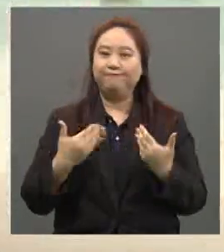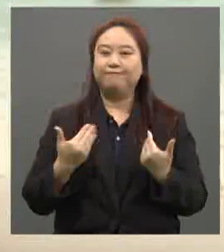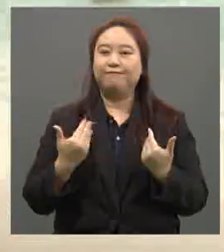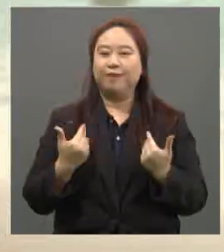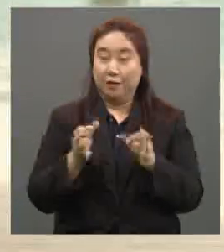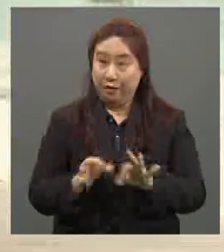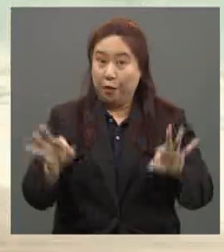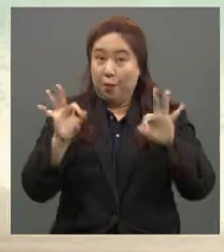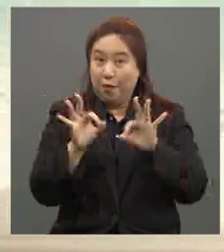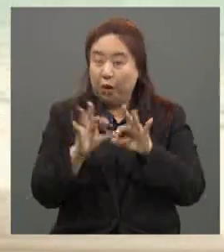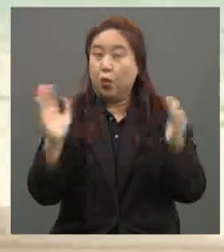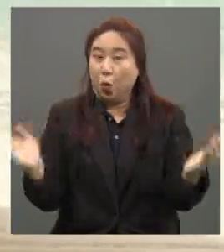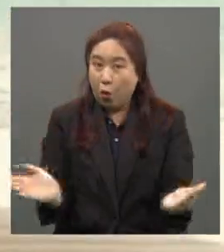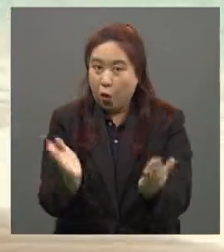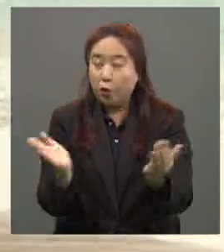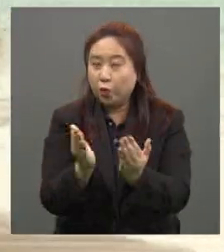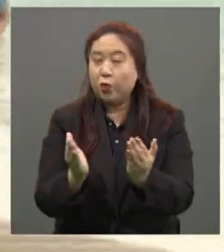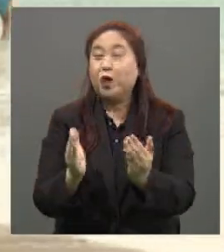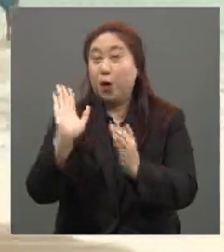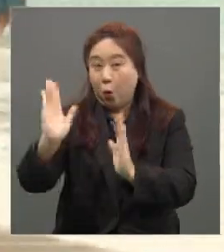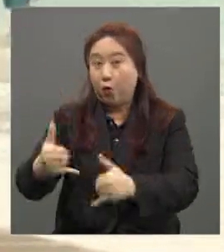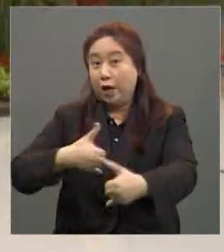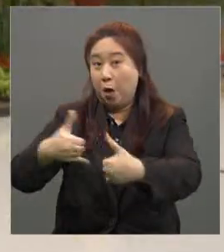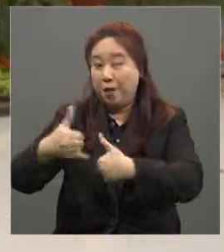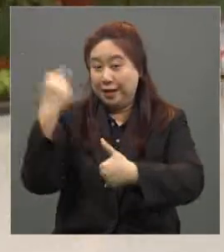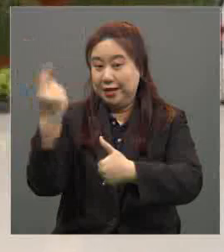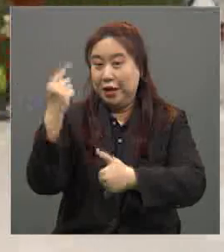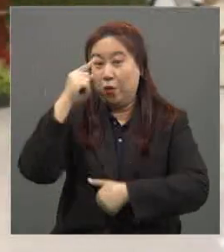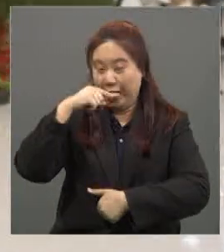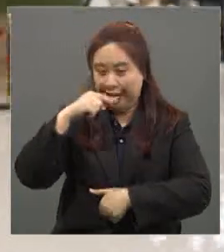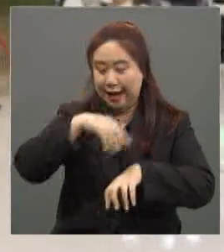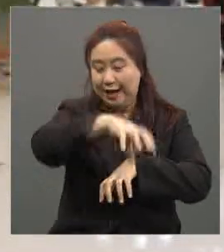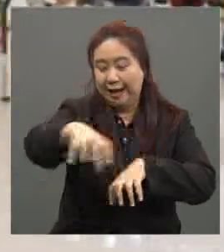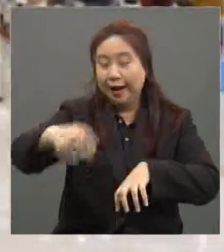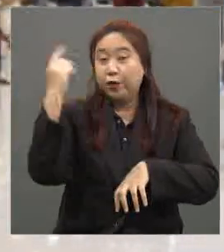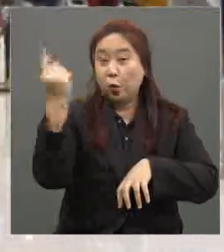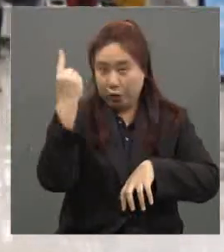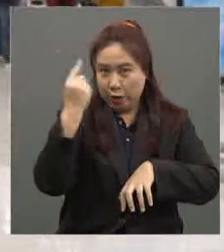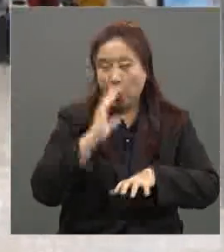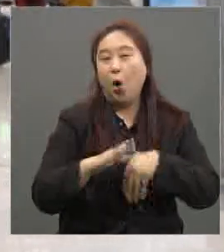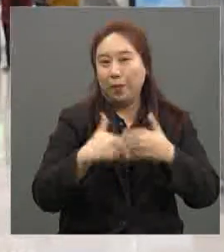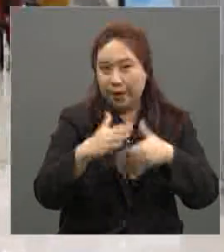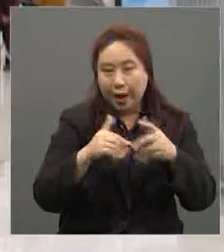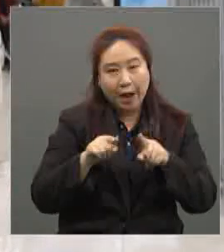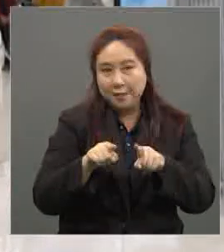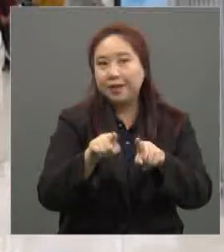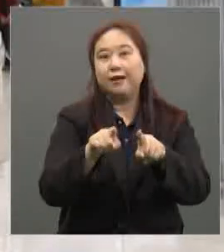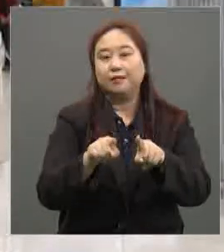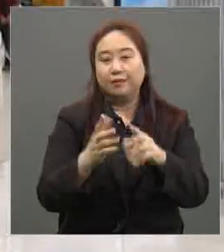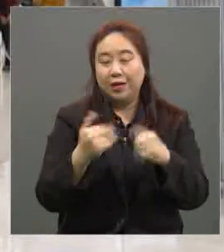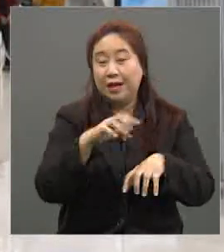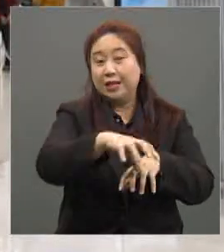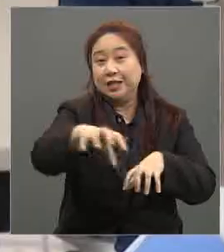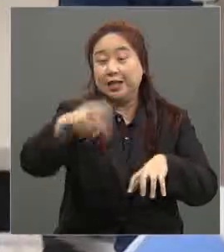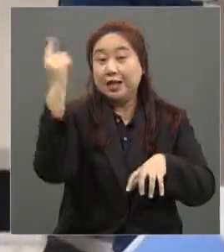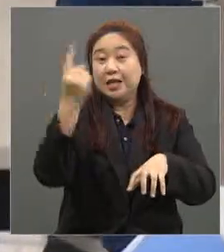การกระตุ้นตลาดการท่องเที่ยวไทยควบคู่กับการพัฒนาแหล่งท่องเที่ยวนะครับซึ่งก็ครอบคลุมถึงการอนุรักษ์สถานที่ท่องเที่ยวทาง